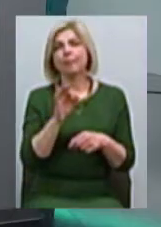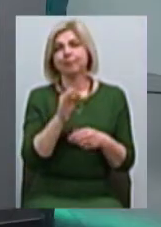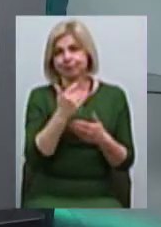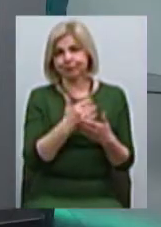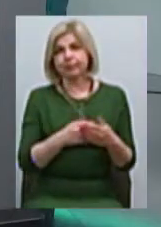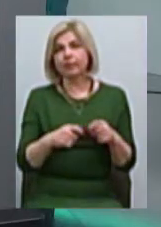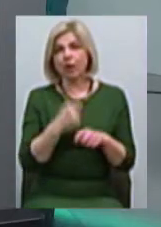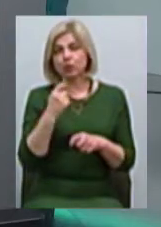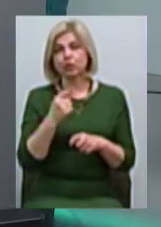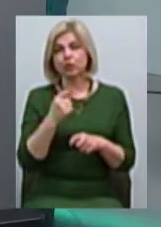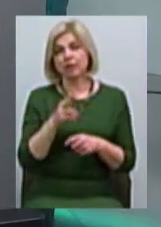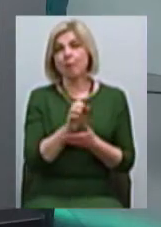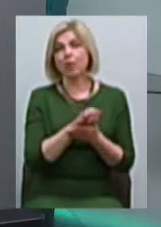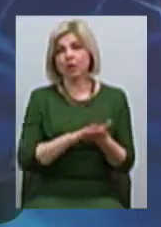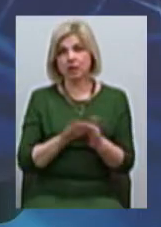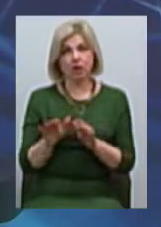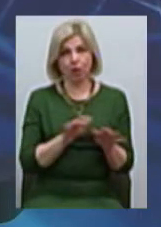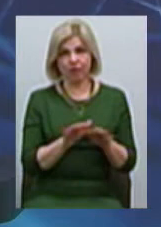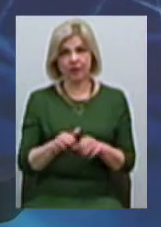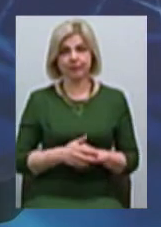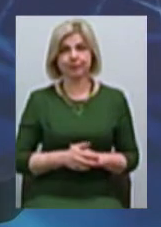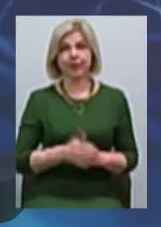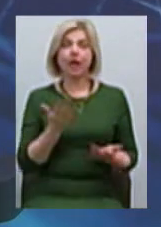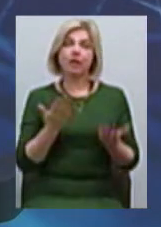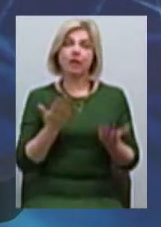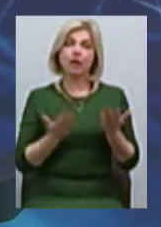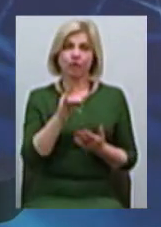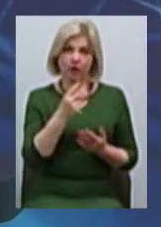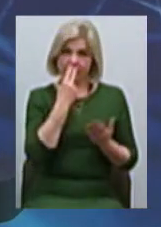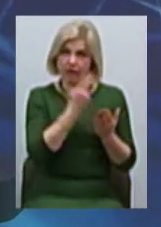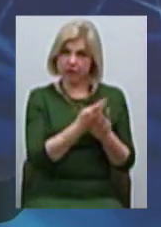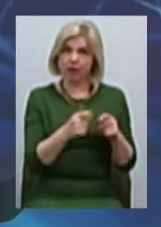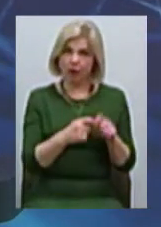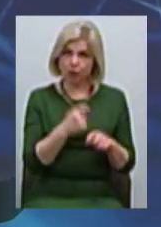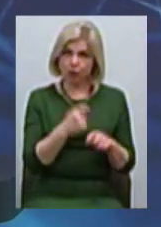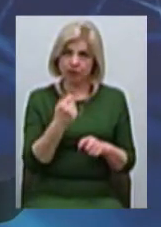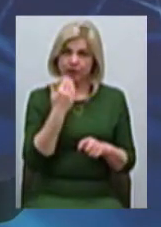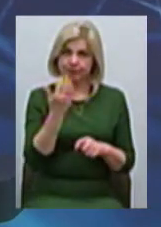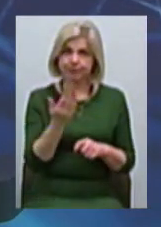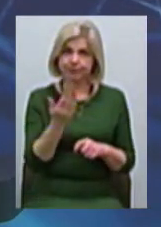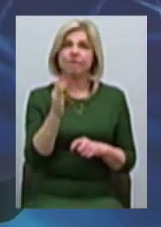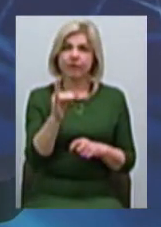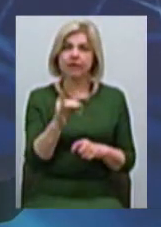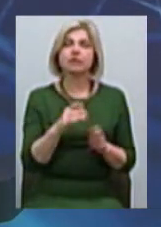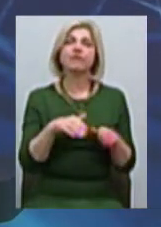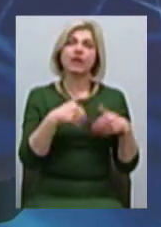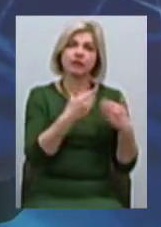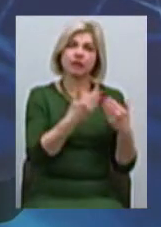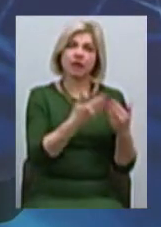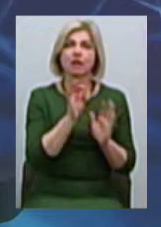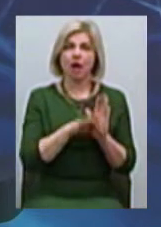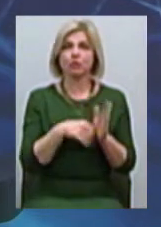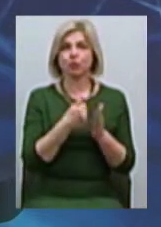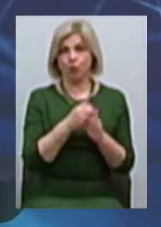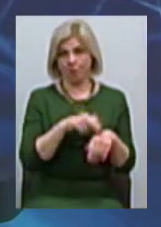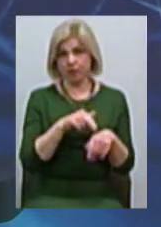для подальшого розслідування і реагування. Тобто, якщо ви бачите порушення, ви звертаєтесь відразу до поліції, так? Так,